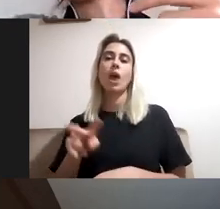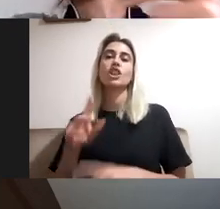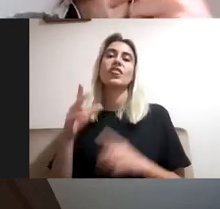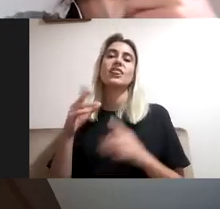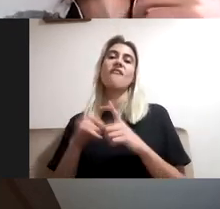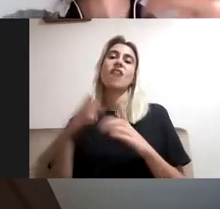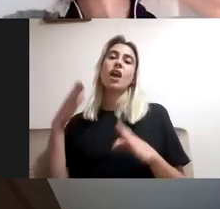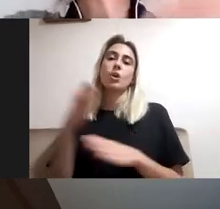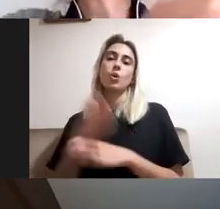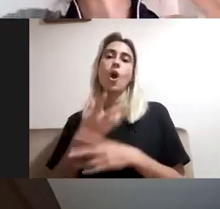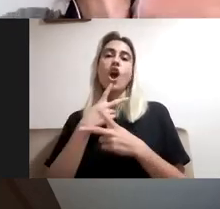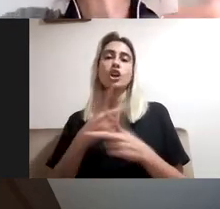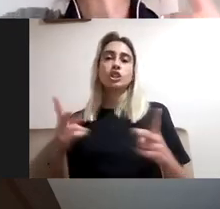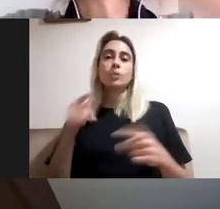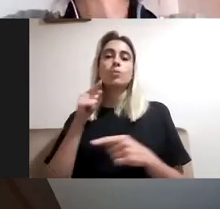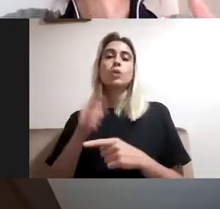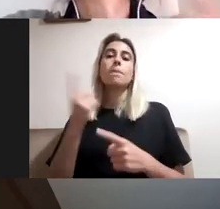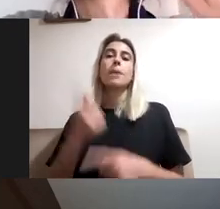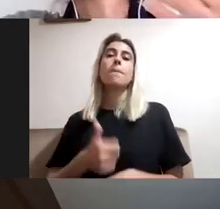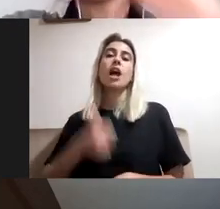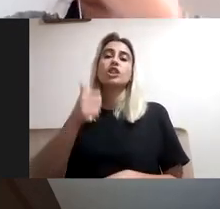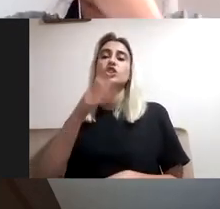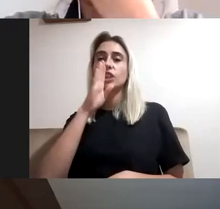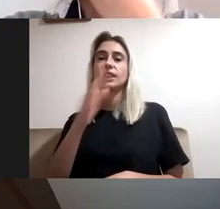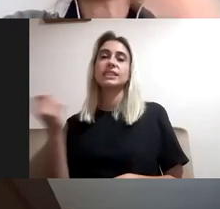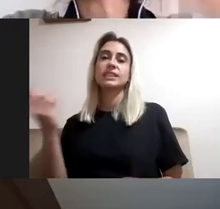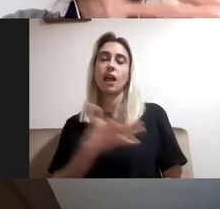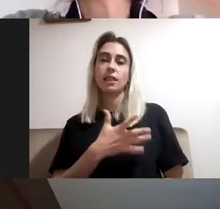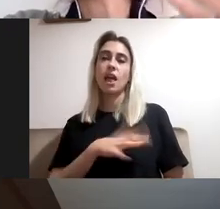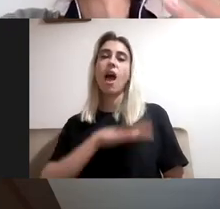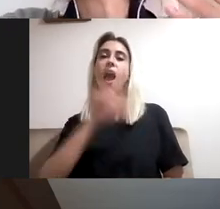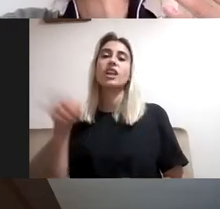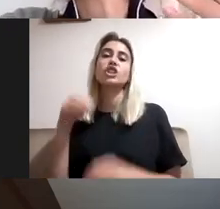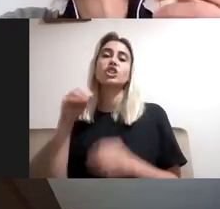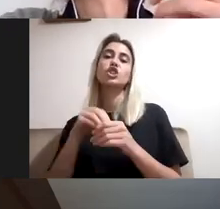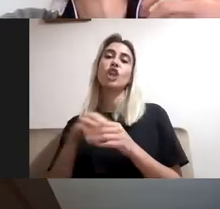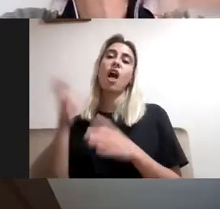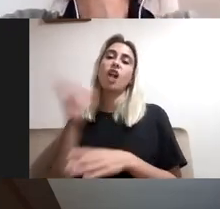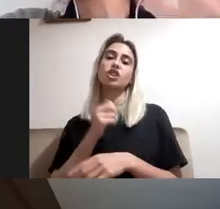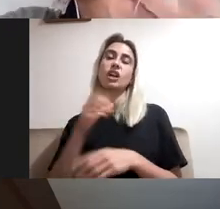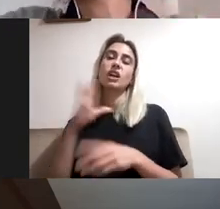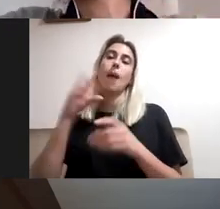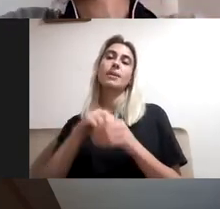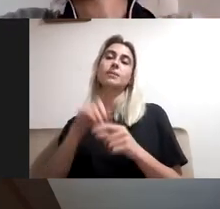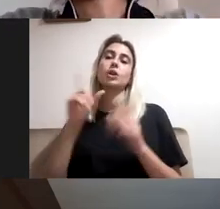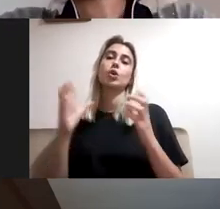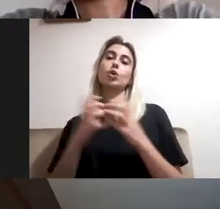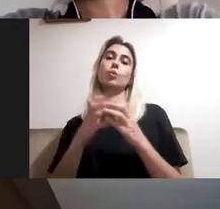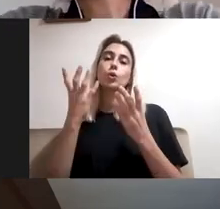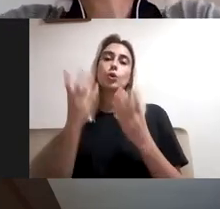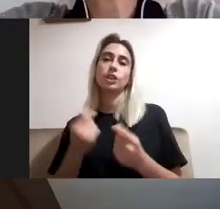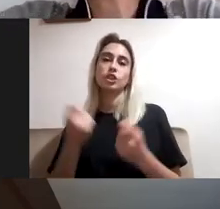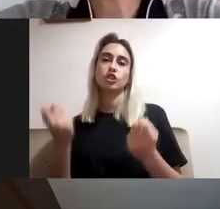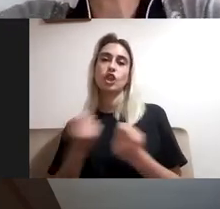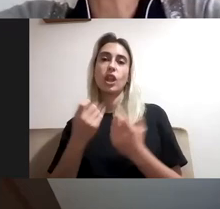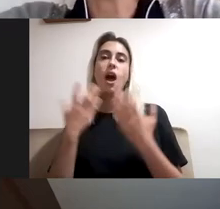açıkçası. Burada tabii bakanlık çok ciddi bir sayıda herkesi içine alabilecek kapasiteye sahip bir grup kurmaya çalıştı